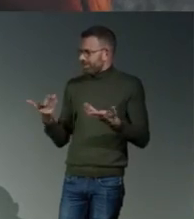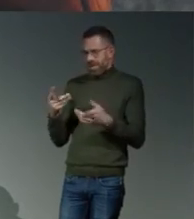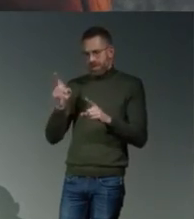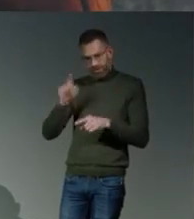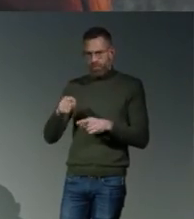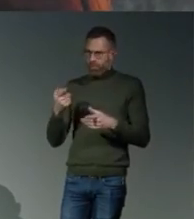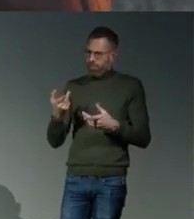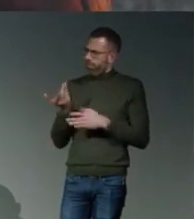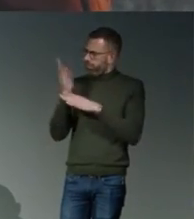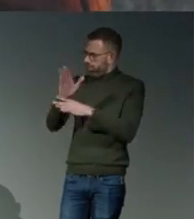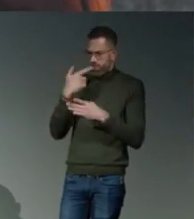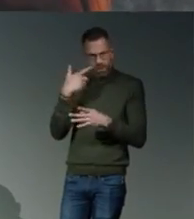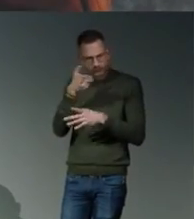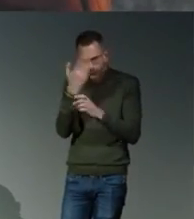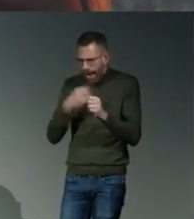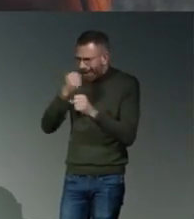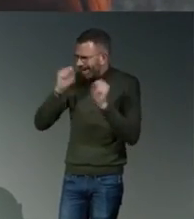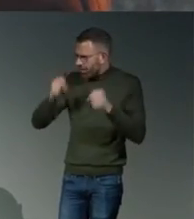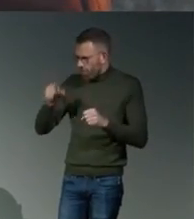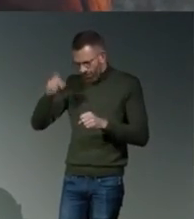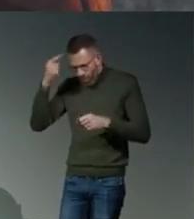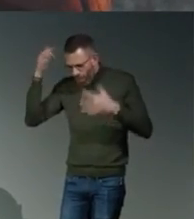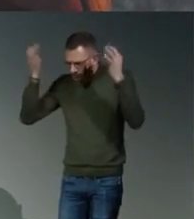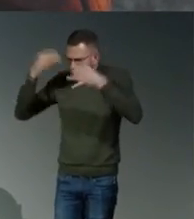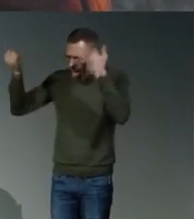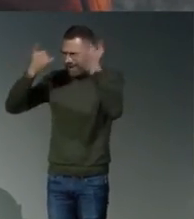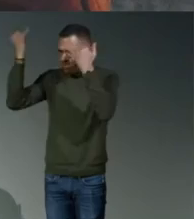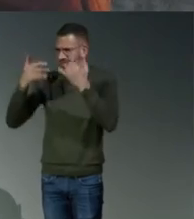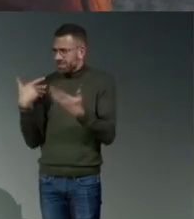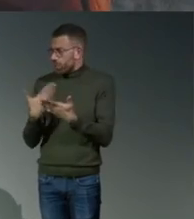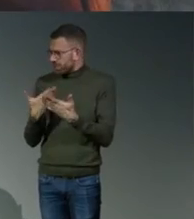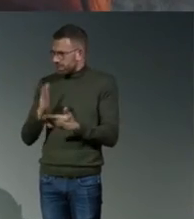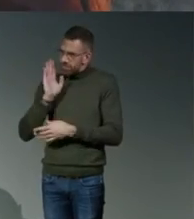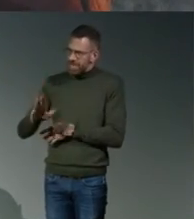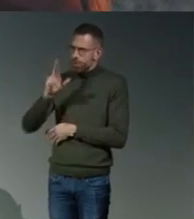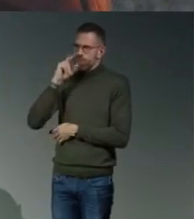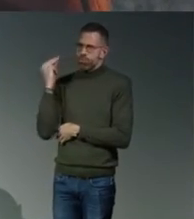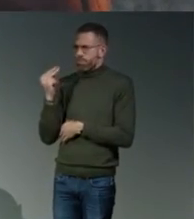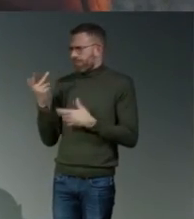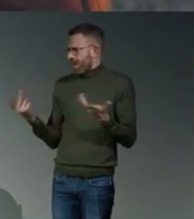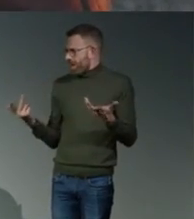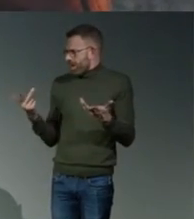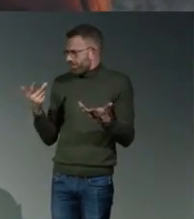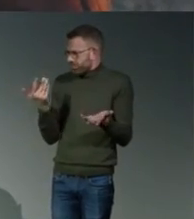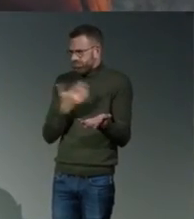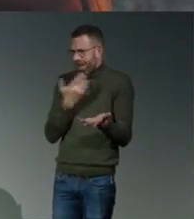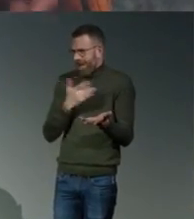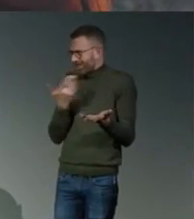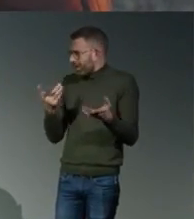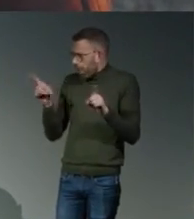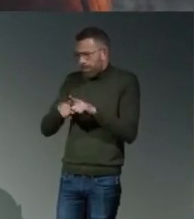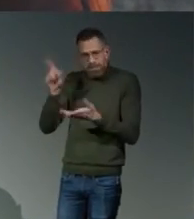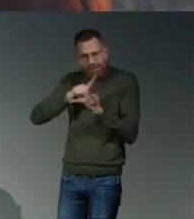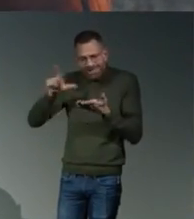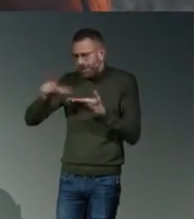ça, dire qu'il y a des créations à faire, qu'il faut être créatif, enfin que voilà, c'est une activité humaine qui peut être aussi intéressante que la